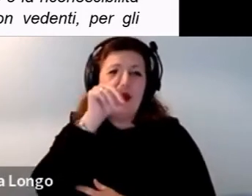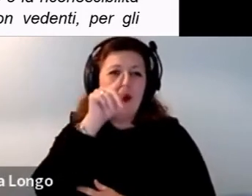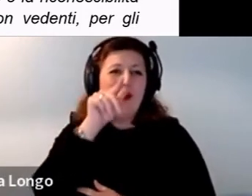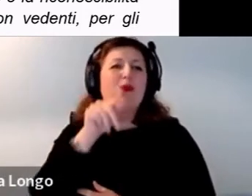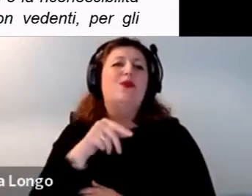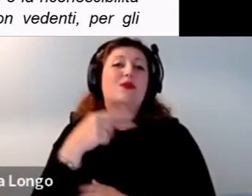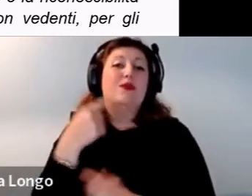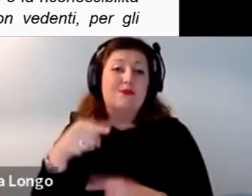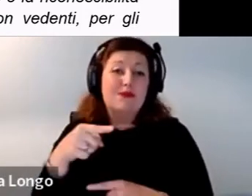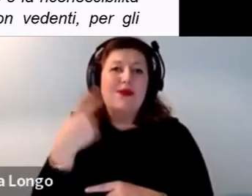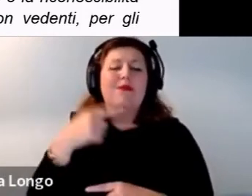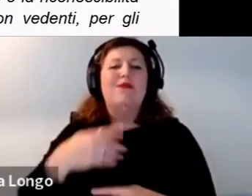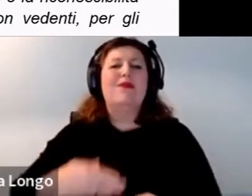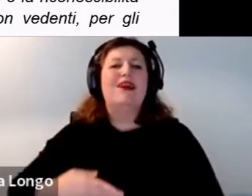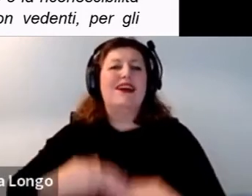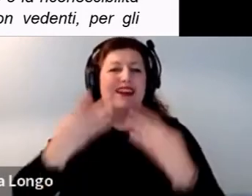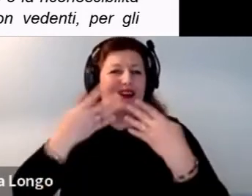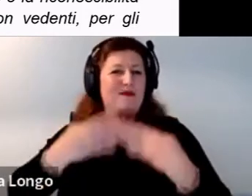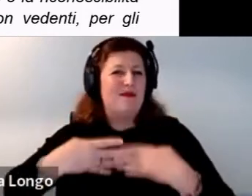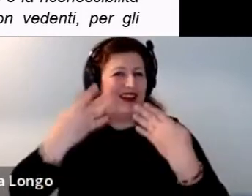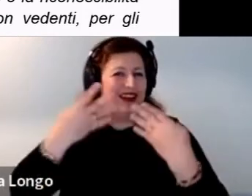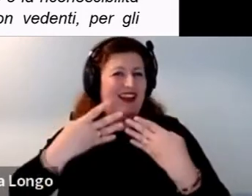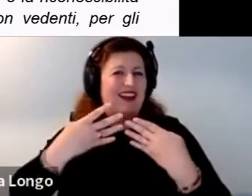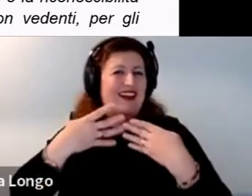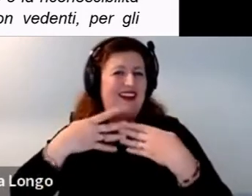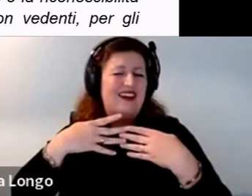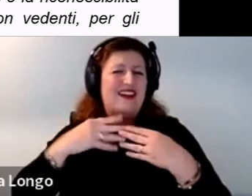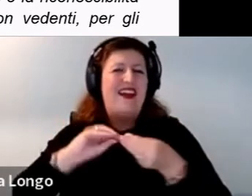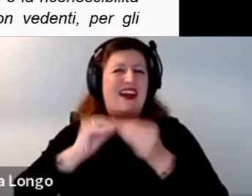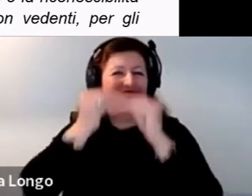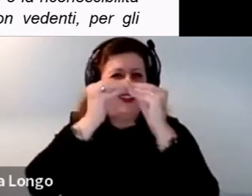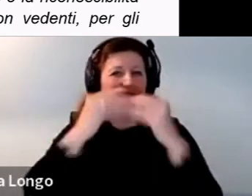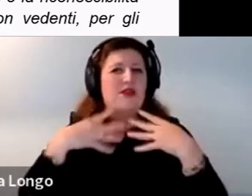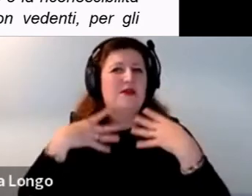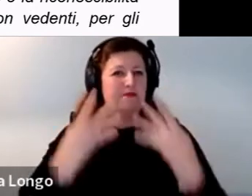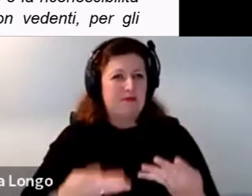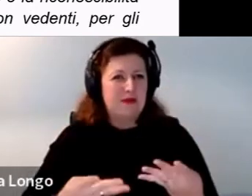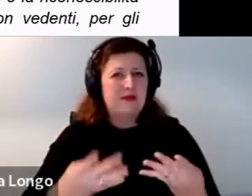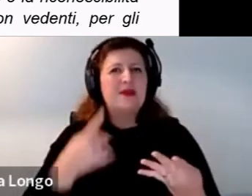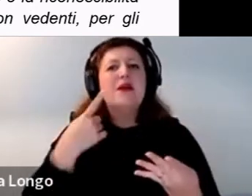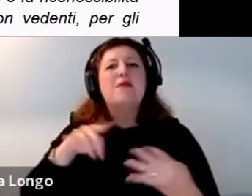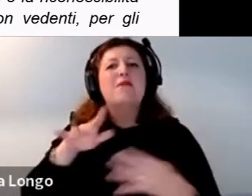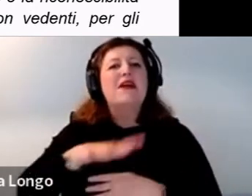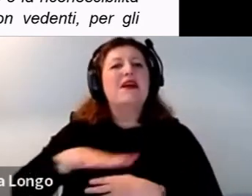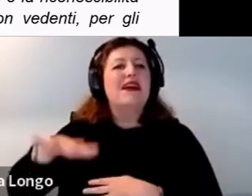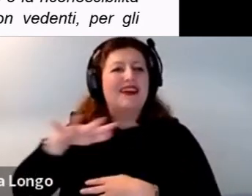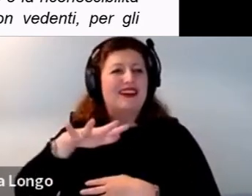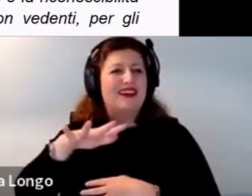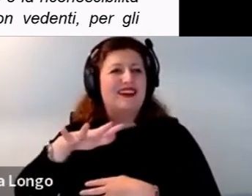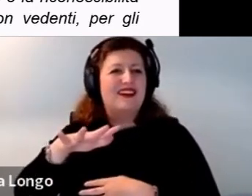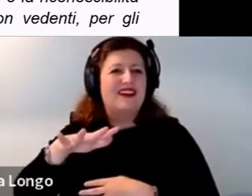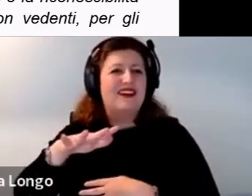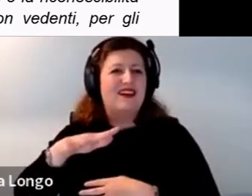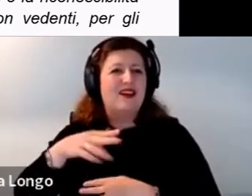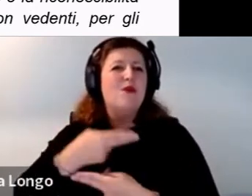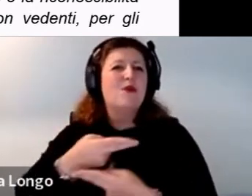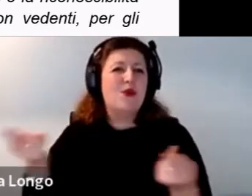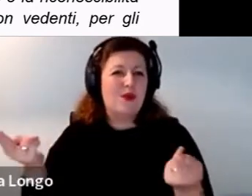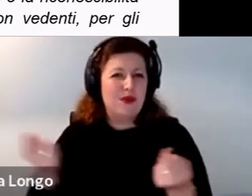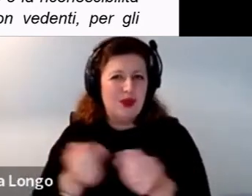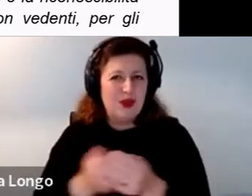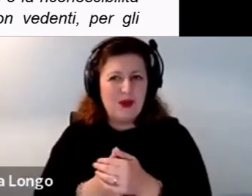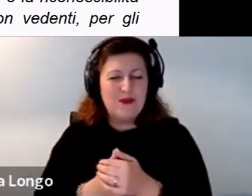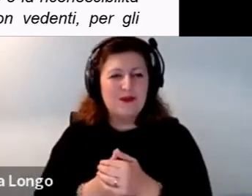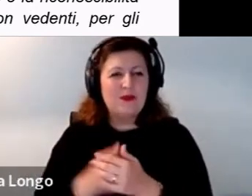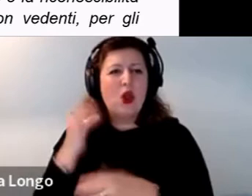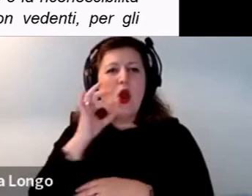delle barriere architettoniche negli edifici, spazi e servizi pubblici, e in particolare questo importante